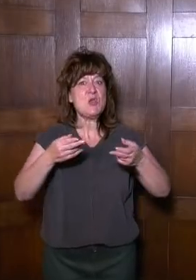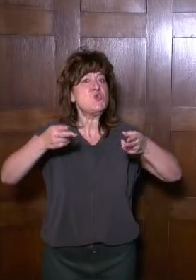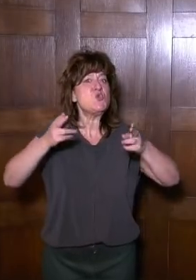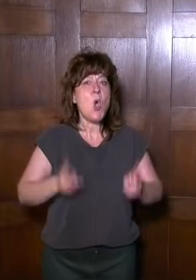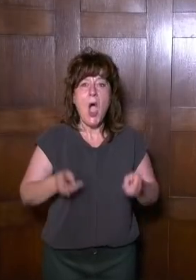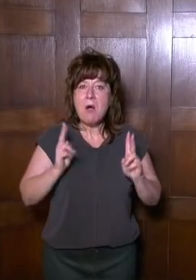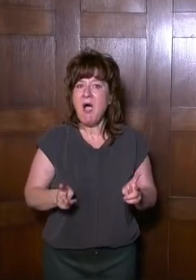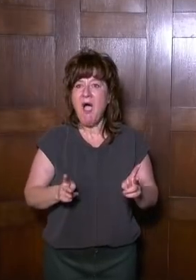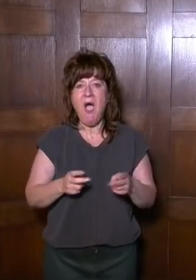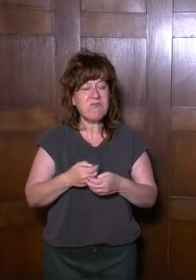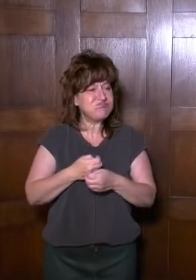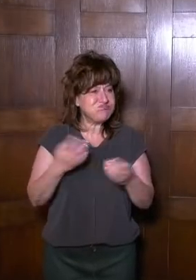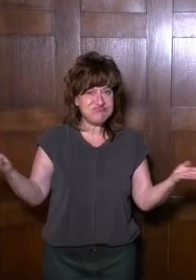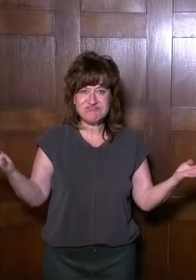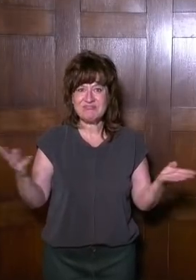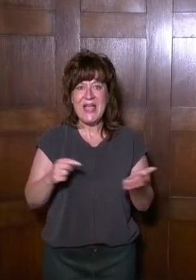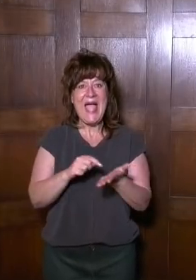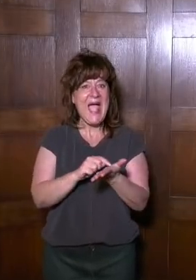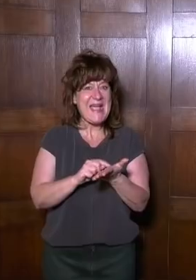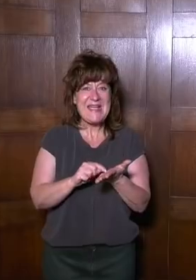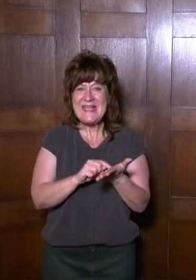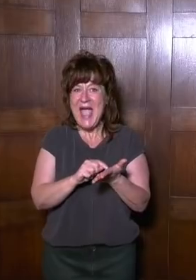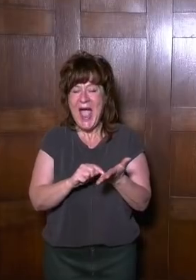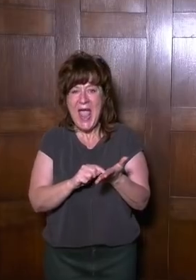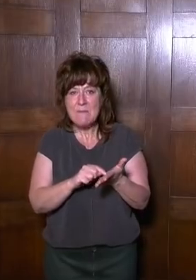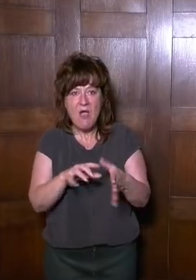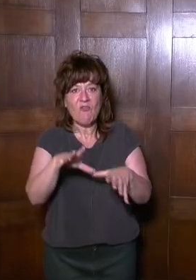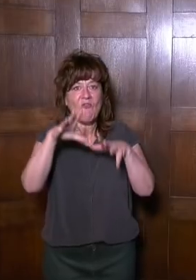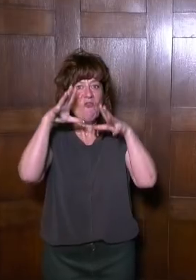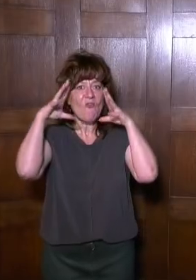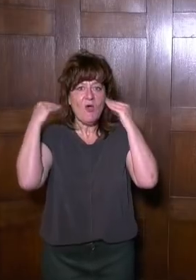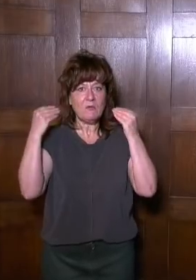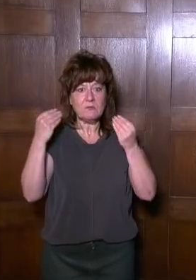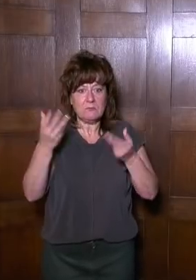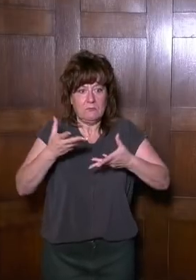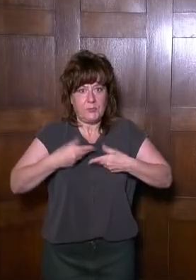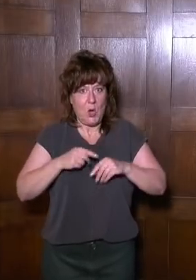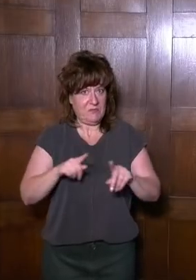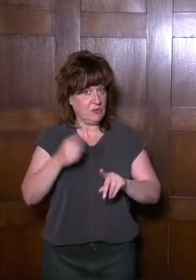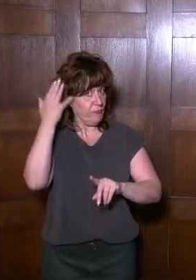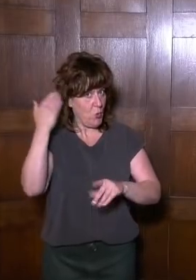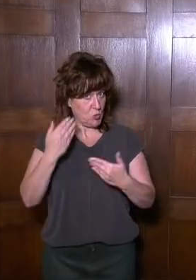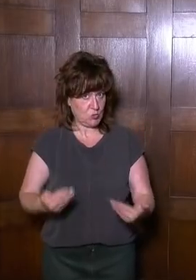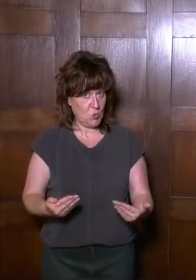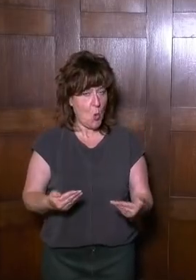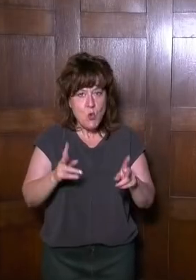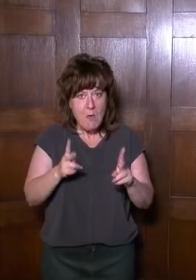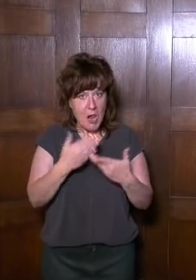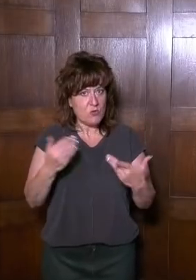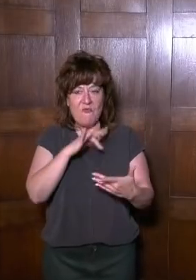üblichen Vielfalt an Keimen und der Intensität an Keimen ausgesetzt, wie das früher normalerweise der Fall